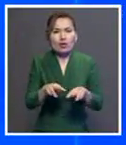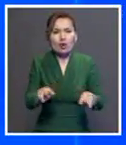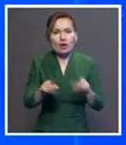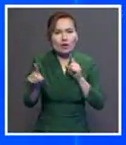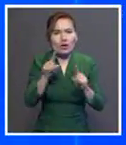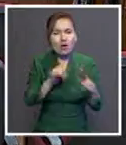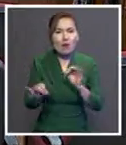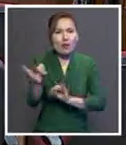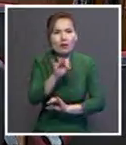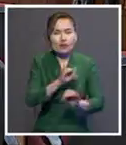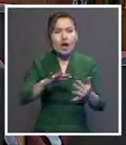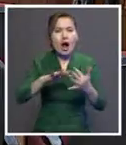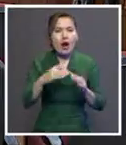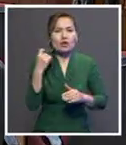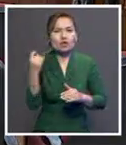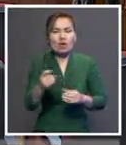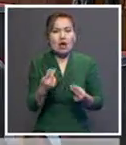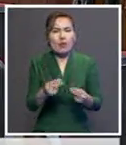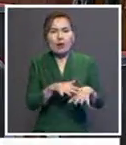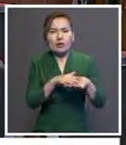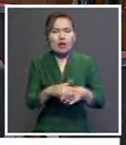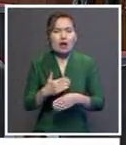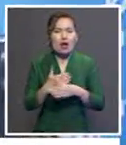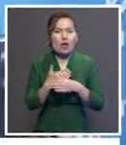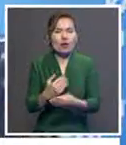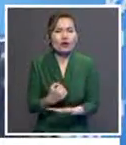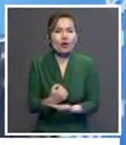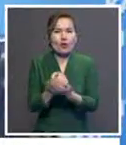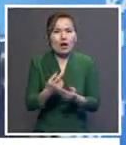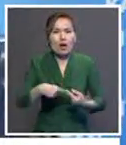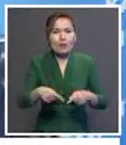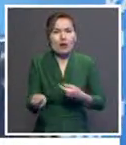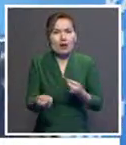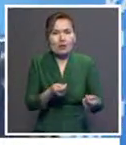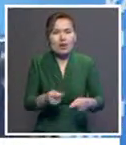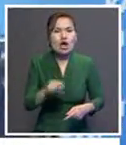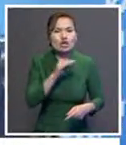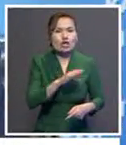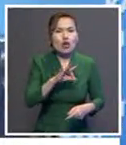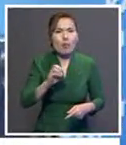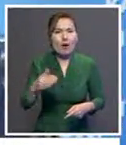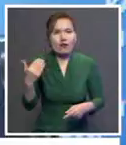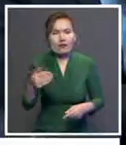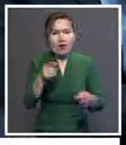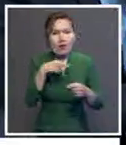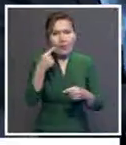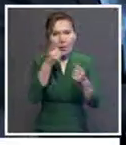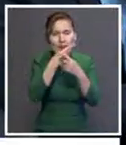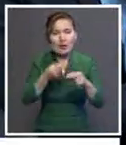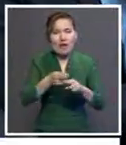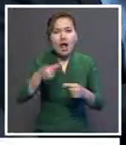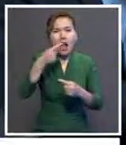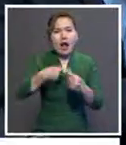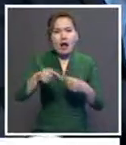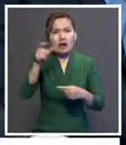баспасөз мәслихатында ауыл шаруашылығын қаржылай қолдау қоры басқармасының төрағасы Жандар Омаров мәлімдеді. Жиында осы салада жүрген